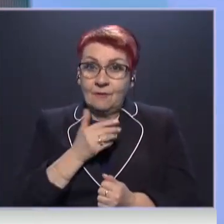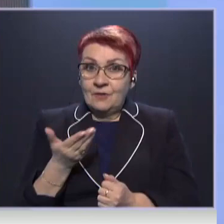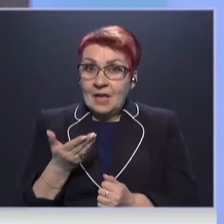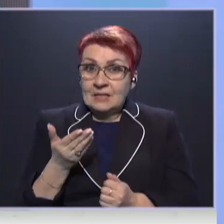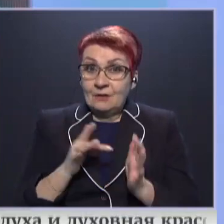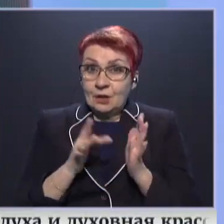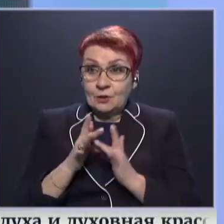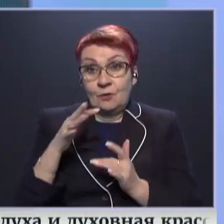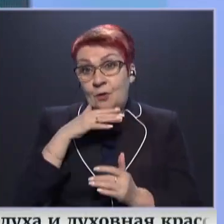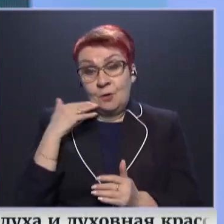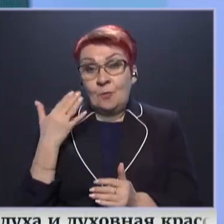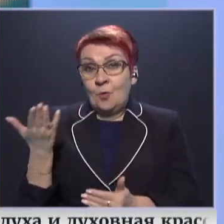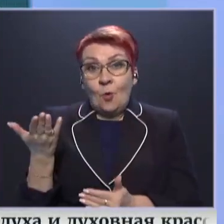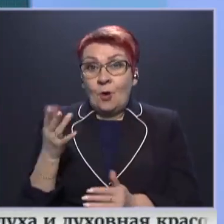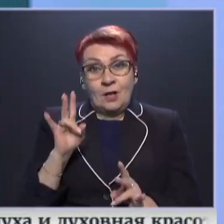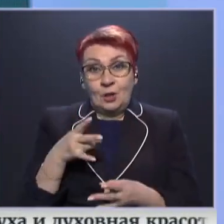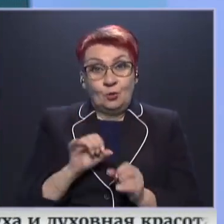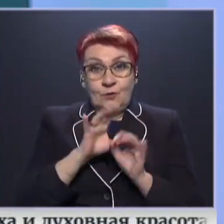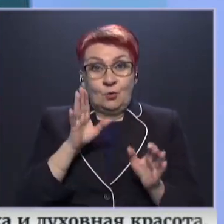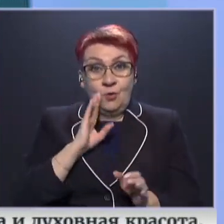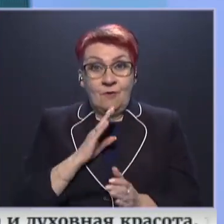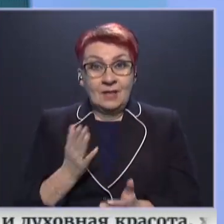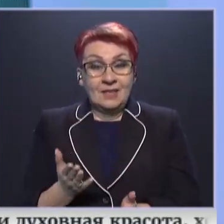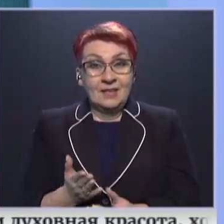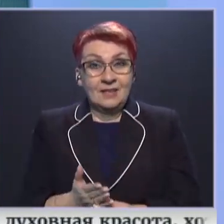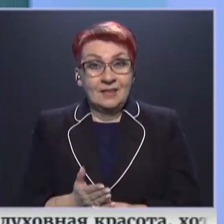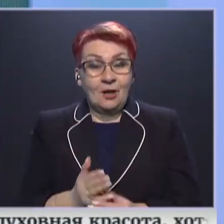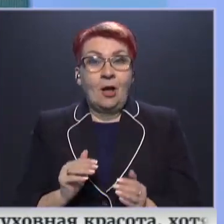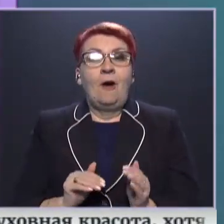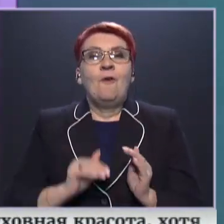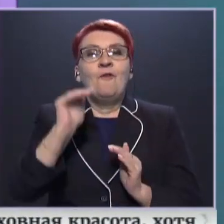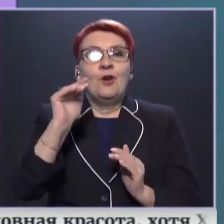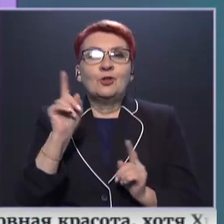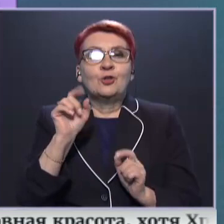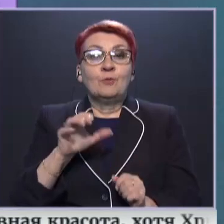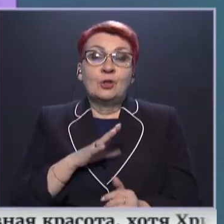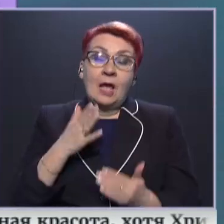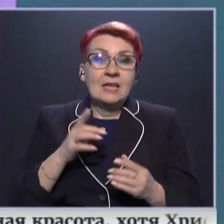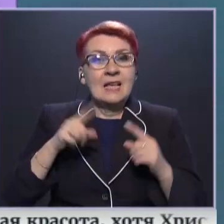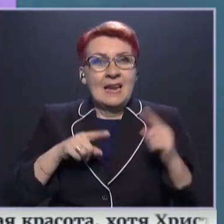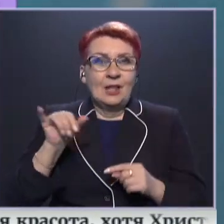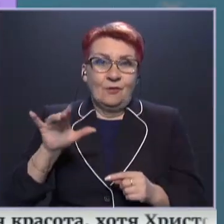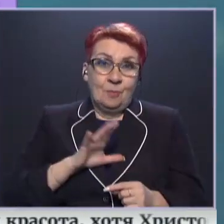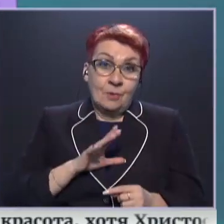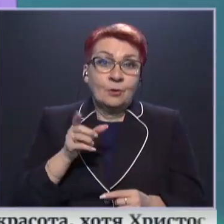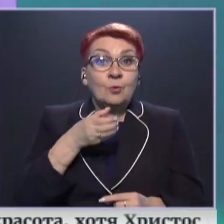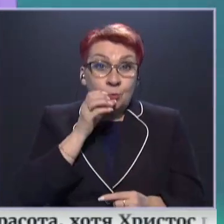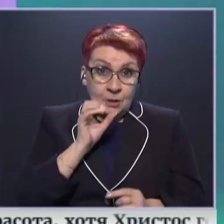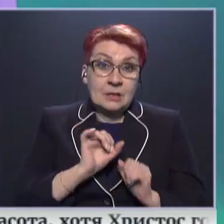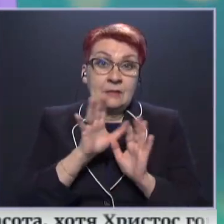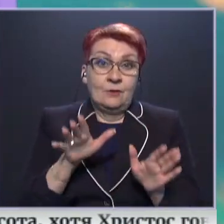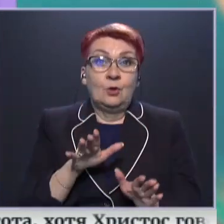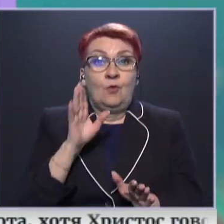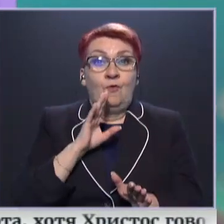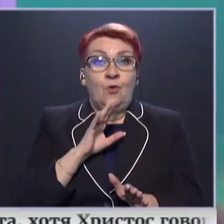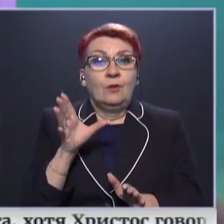не нужно, потому что вы причастие принимаете. Уже выше-то что может быть? А если редко получается, то можно пить святую воду. То есть вот